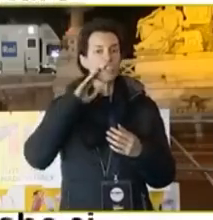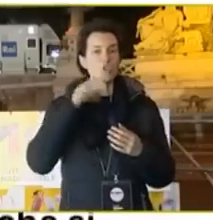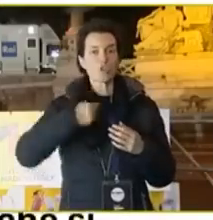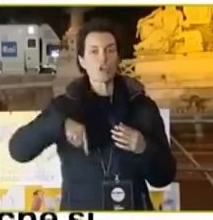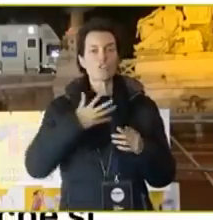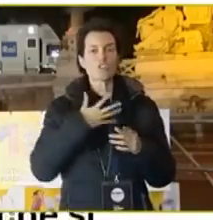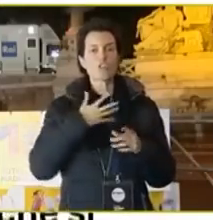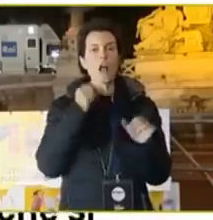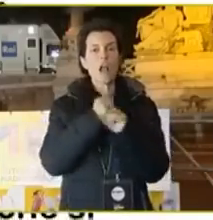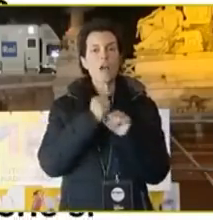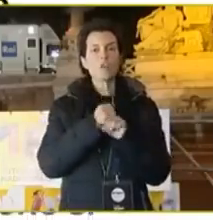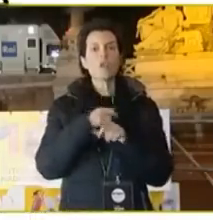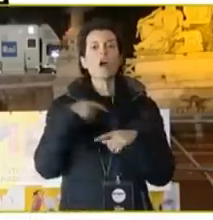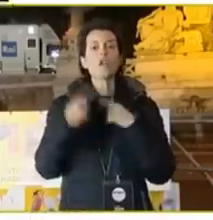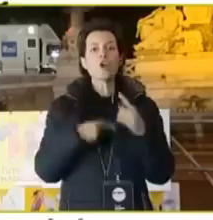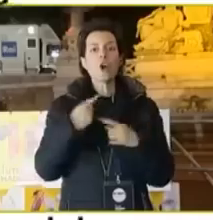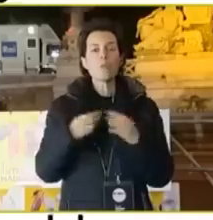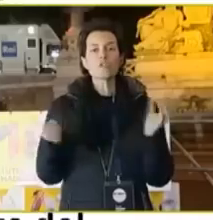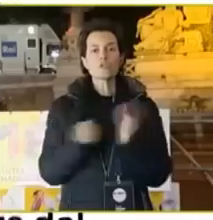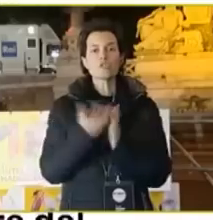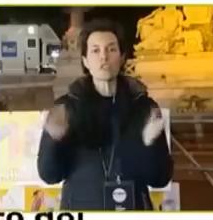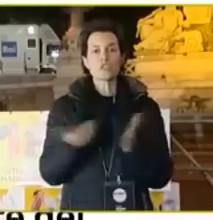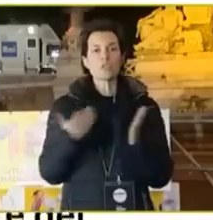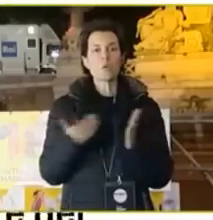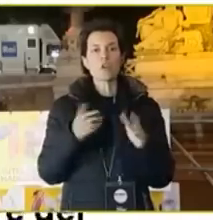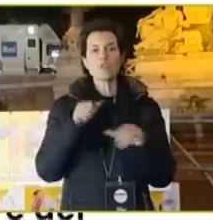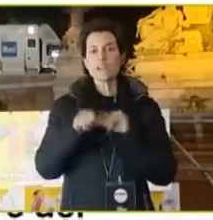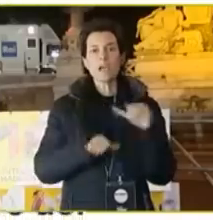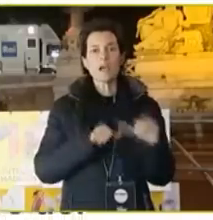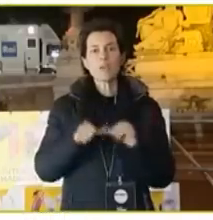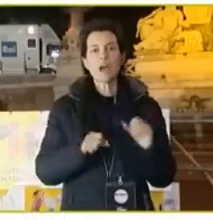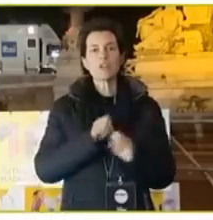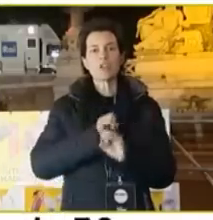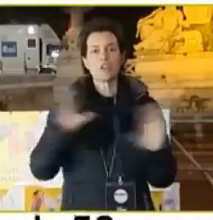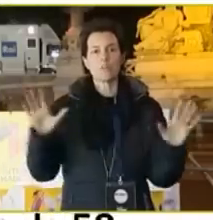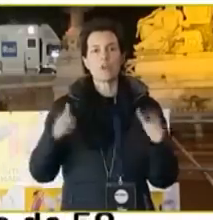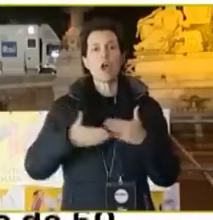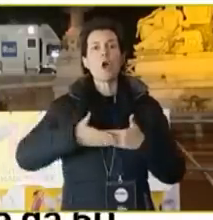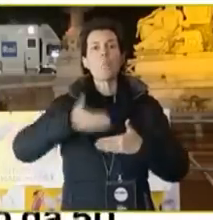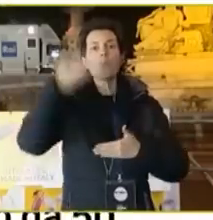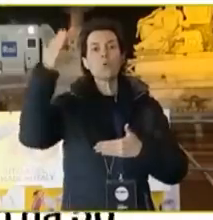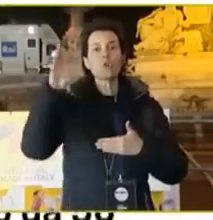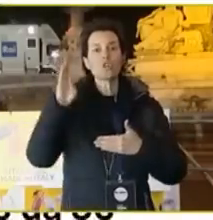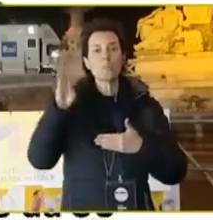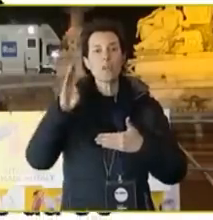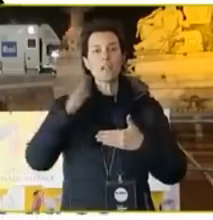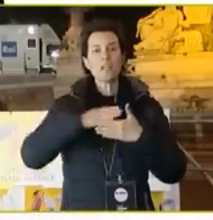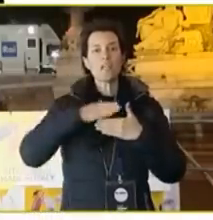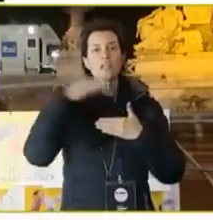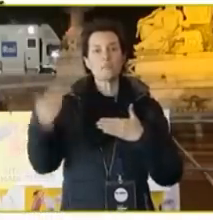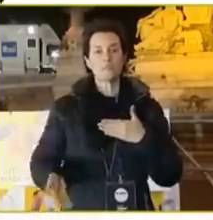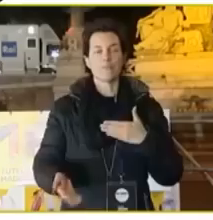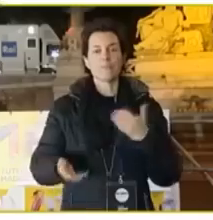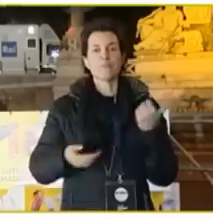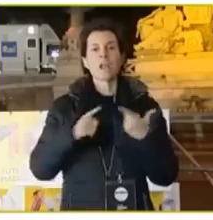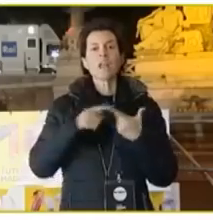mentre crescevamo, tutto è cambiato all'improvviso e lì per lì non ce ne siamo neanche accorti. il muro di Berlino che cadeva in diretta TV, Tangentopoli